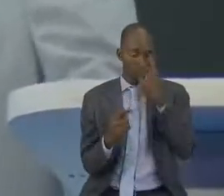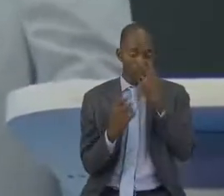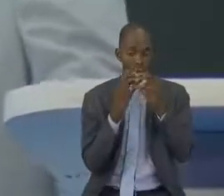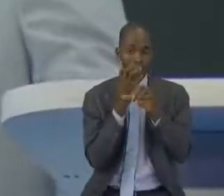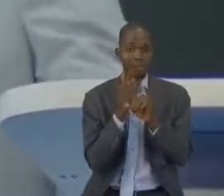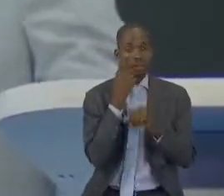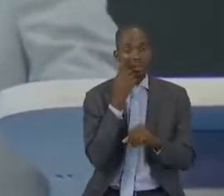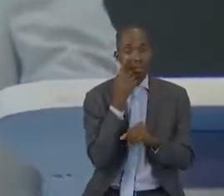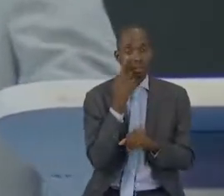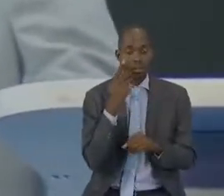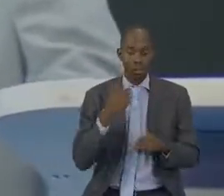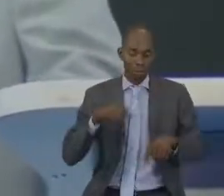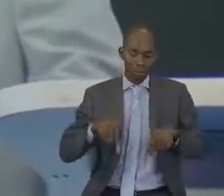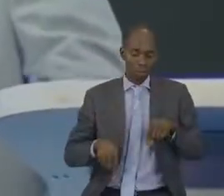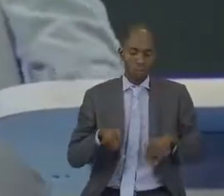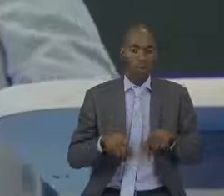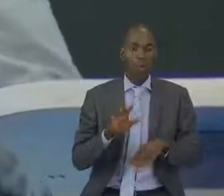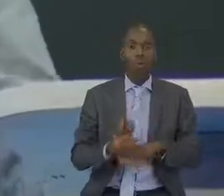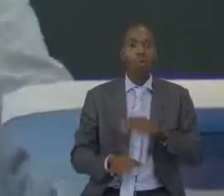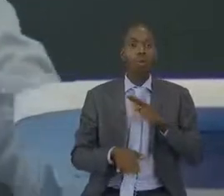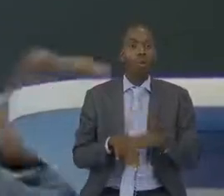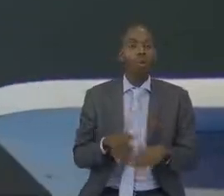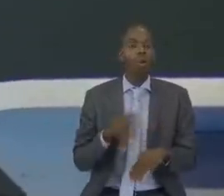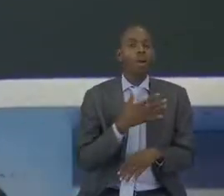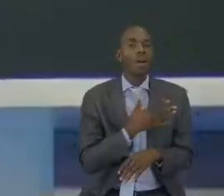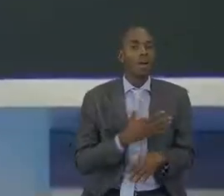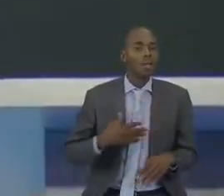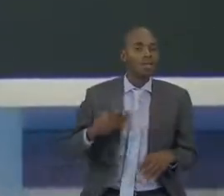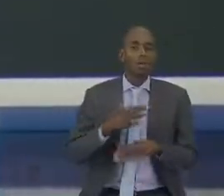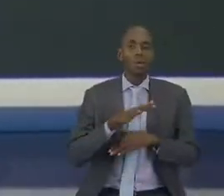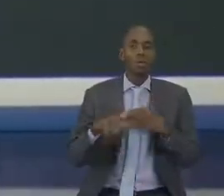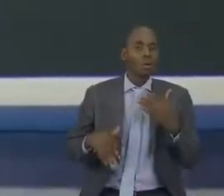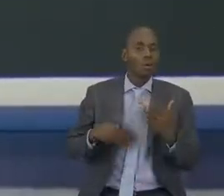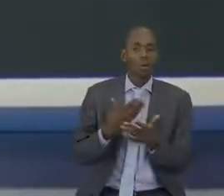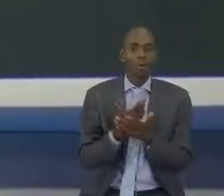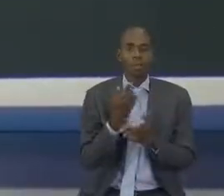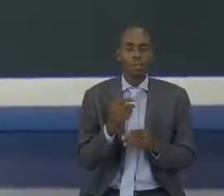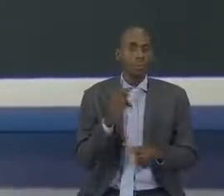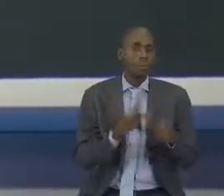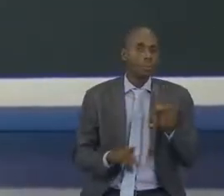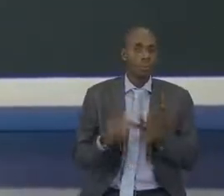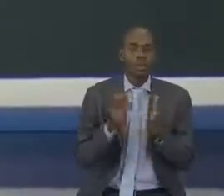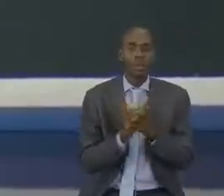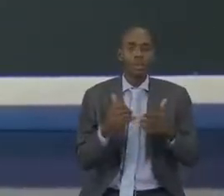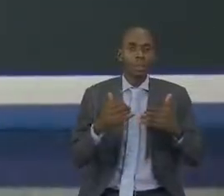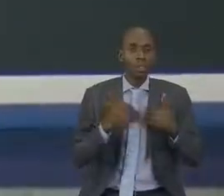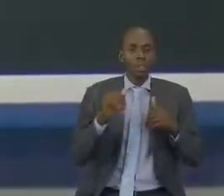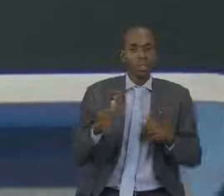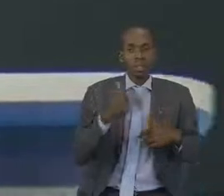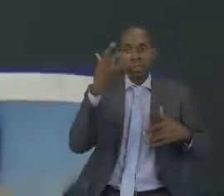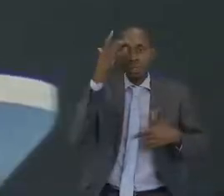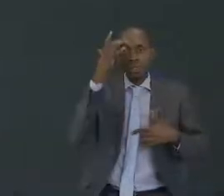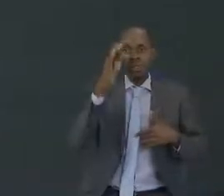les paralytiques marchent, et tous ceux qui ont des maladies, toutes